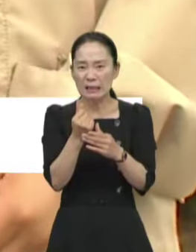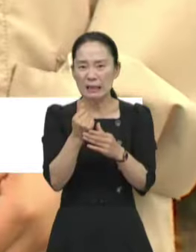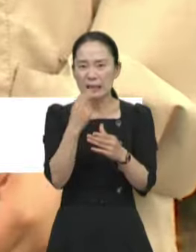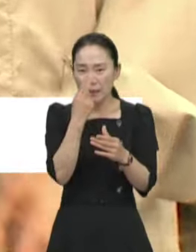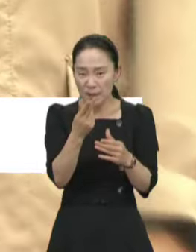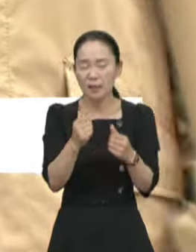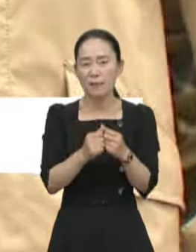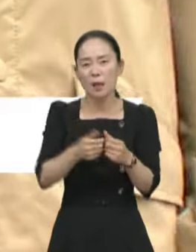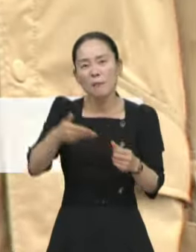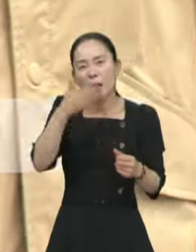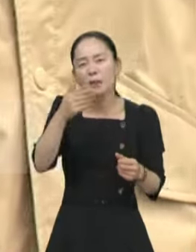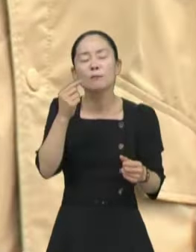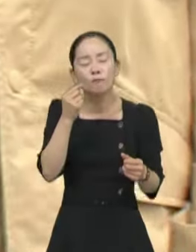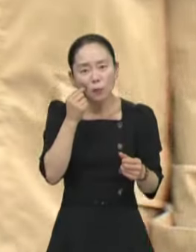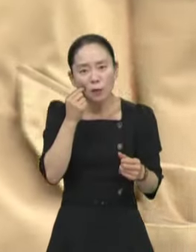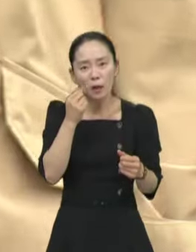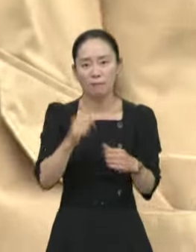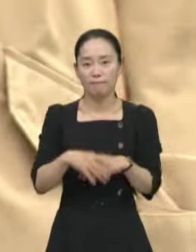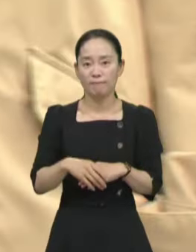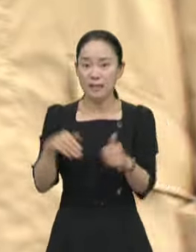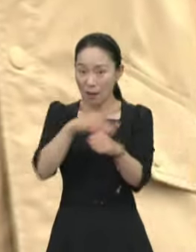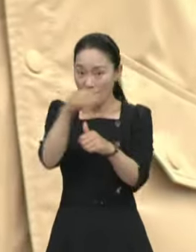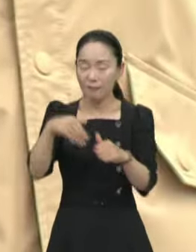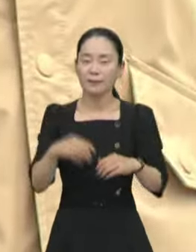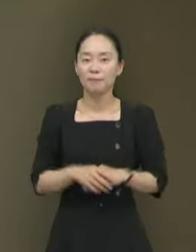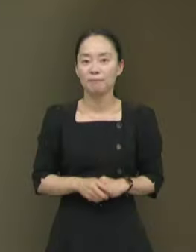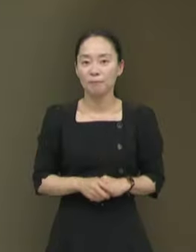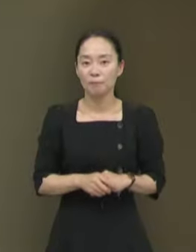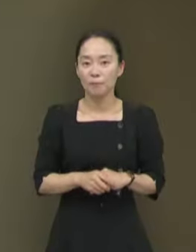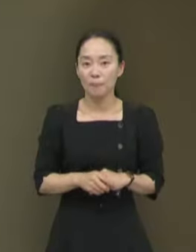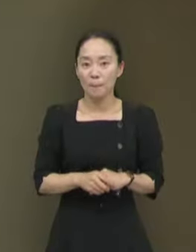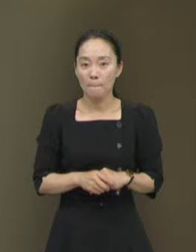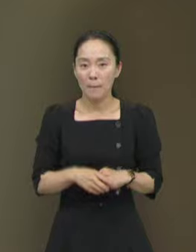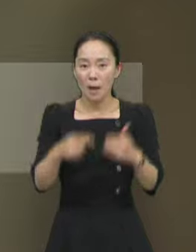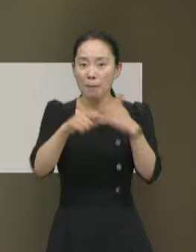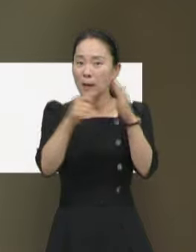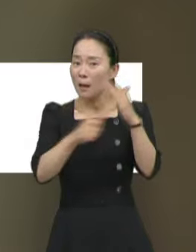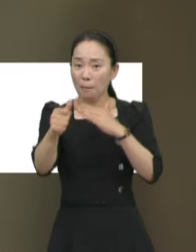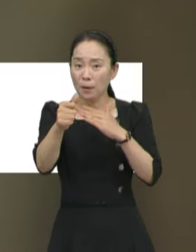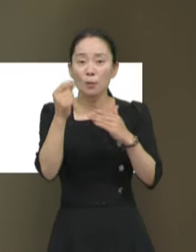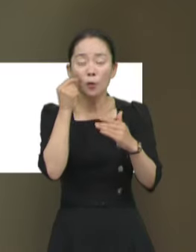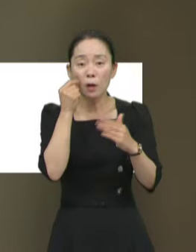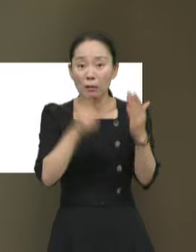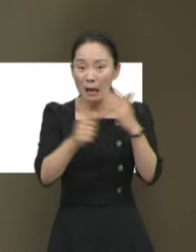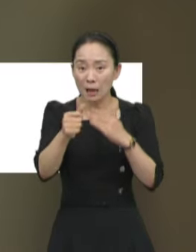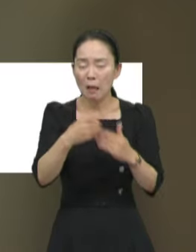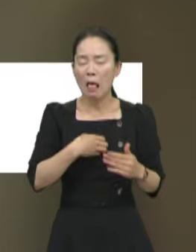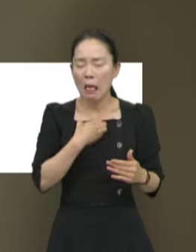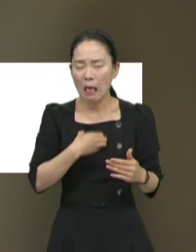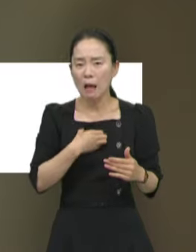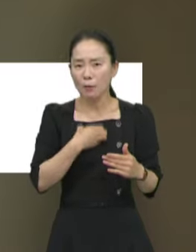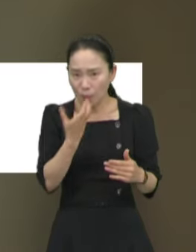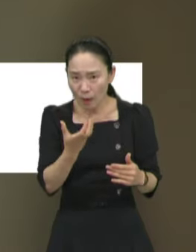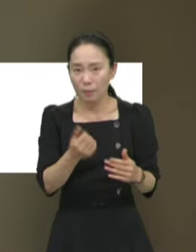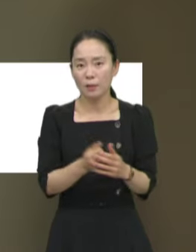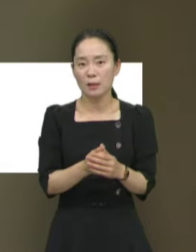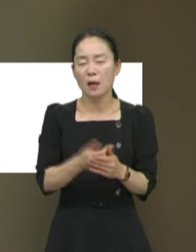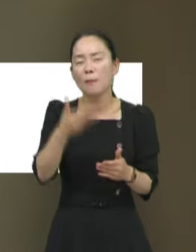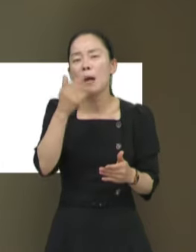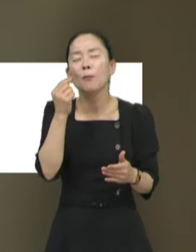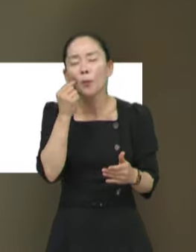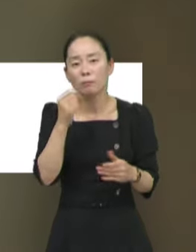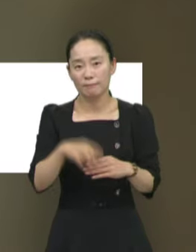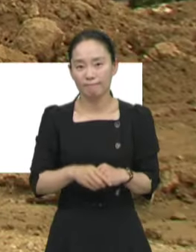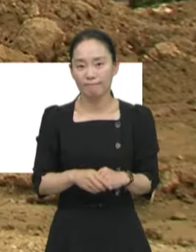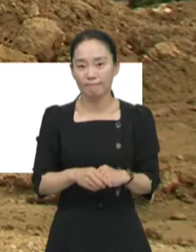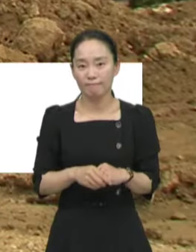때문에 식사도 제대로 못하고 있습니다. 밖에도 못 나오고요. 나오면 오바이트하고 부토하고 밥을 못 먹었어요,